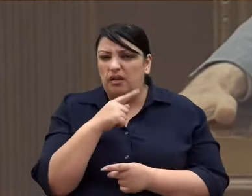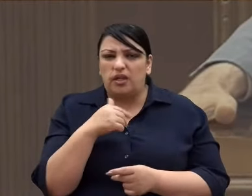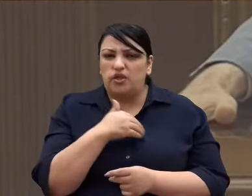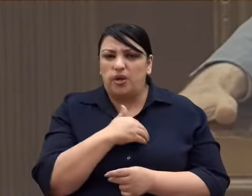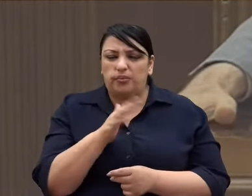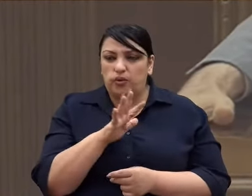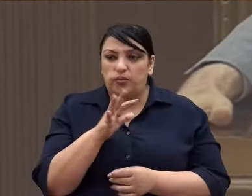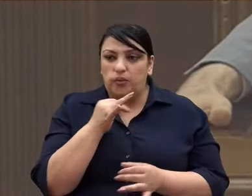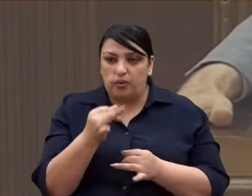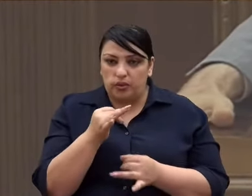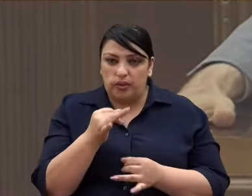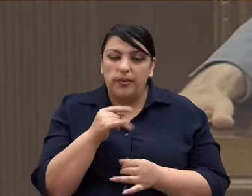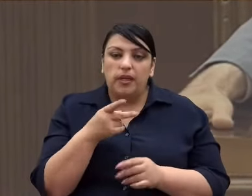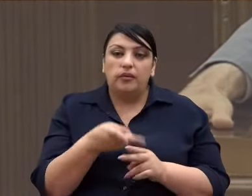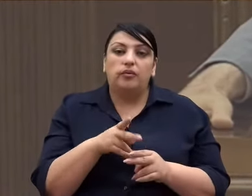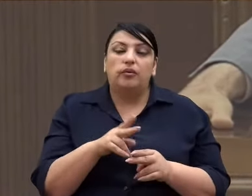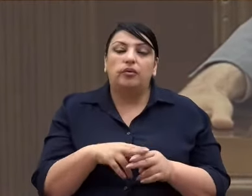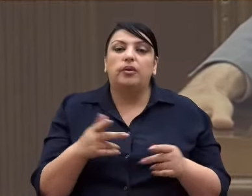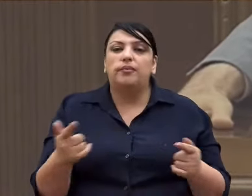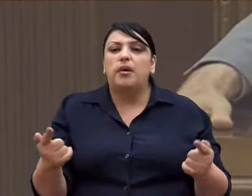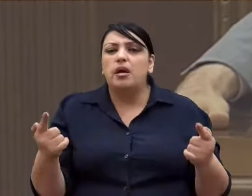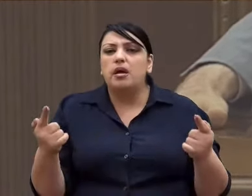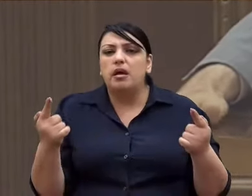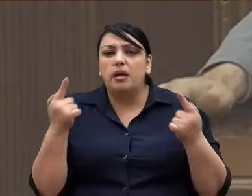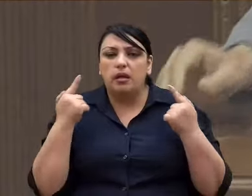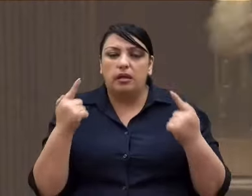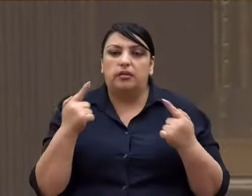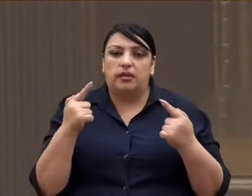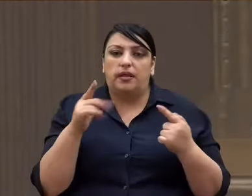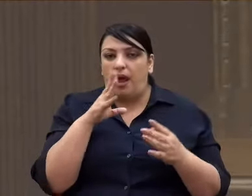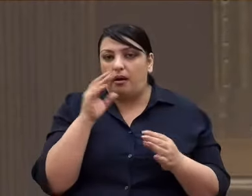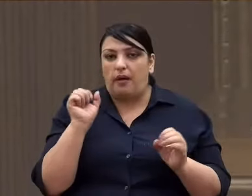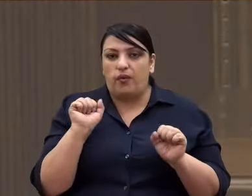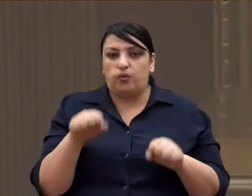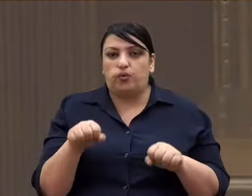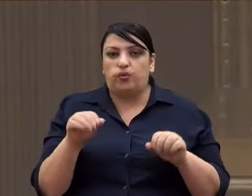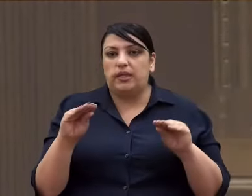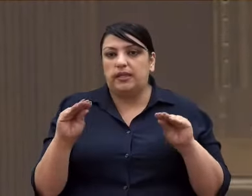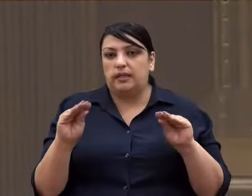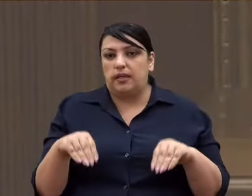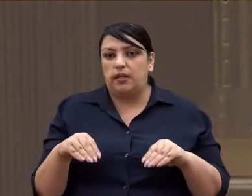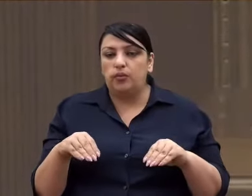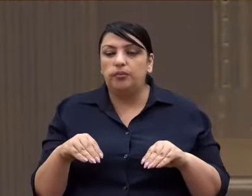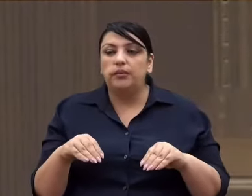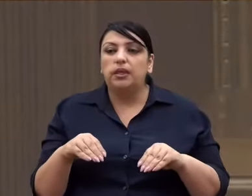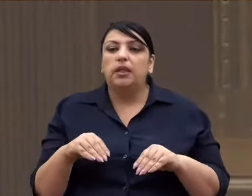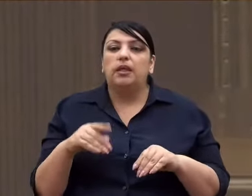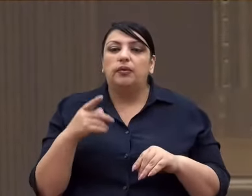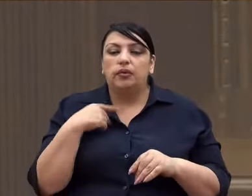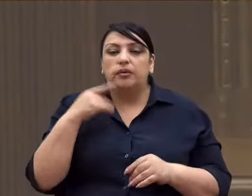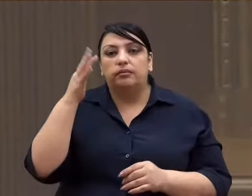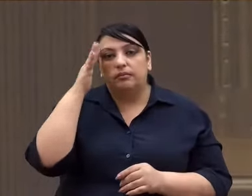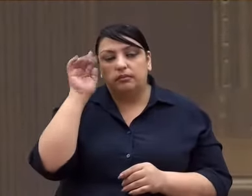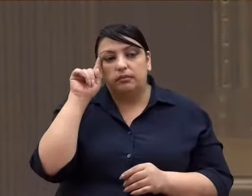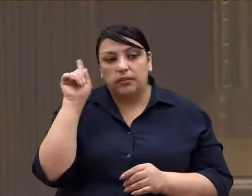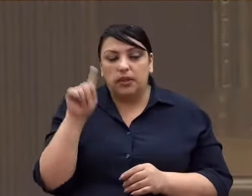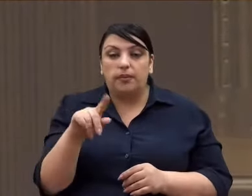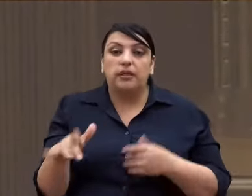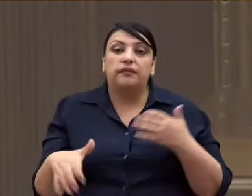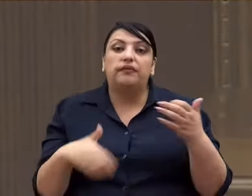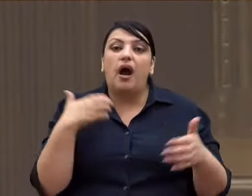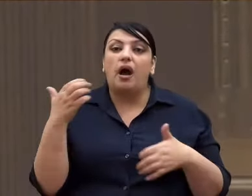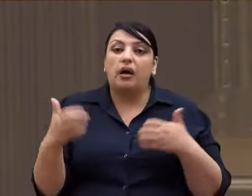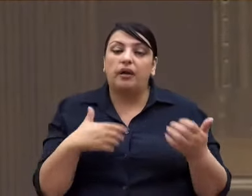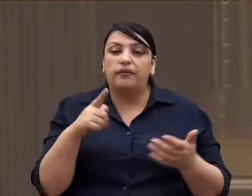դրանք ահռելի հնարավորություններ են ստեղծում, և իհարկե կարծում եմ, որ այն վախերը, որոնք